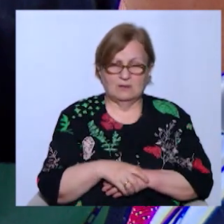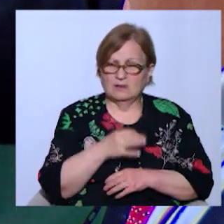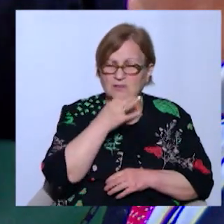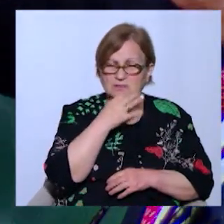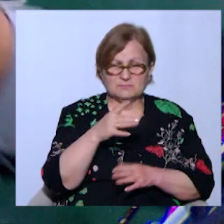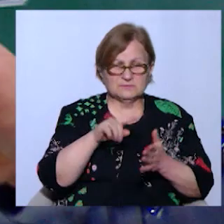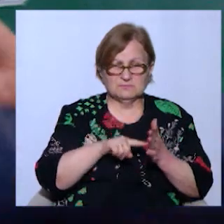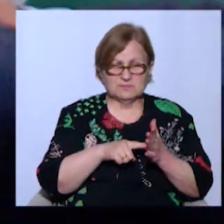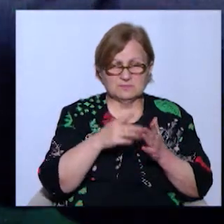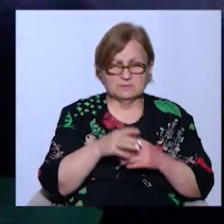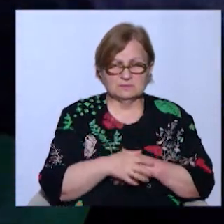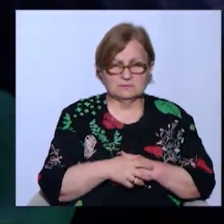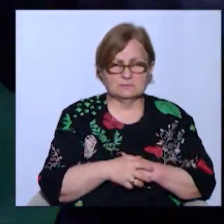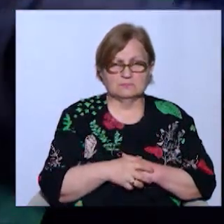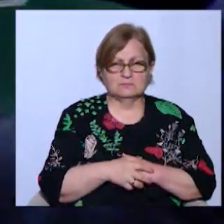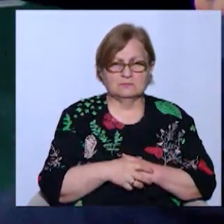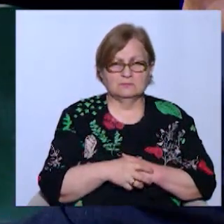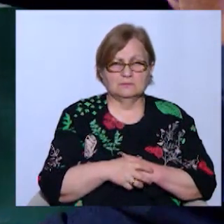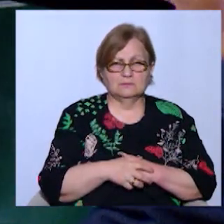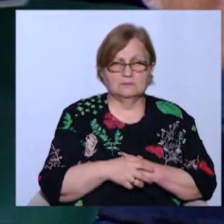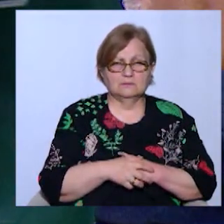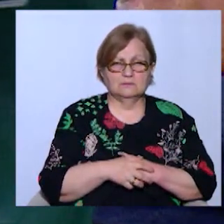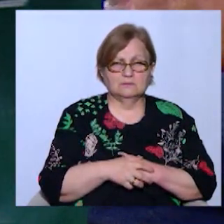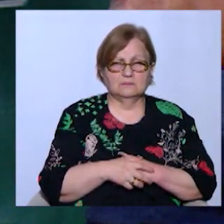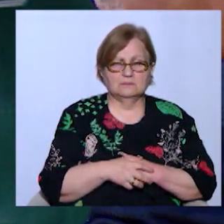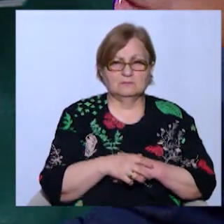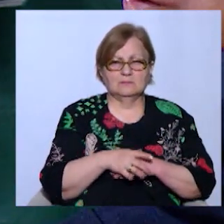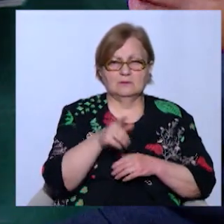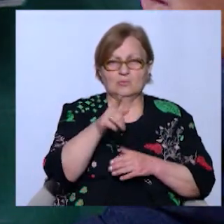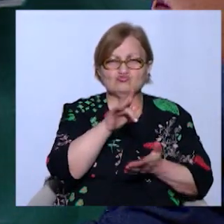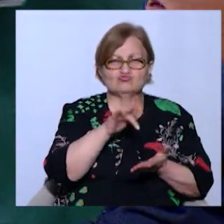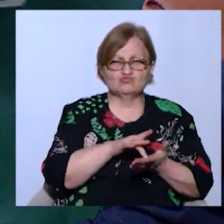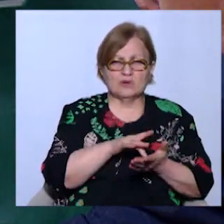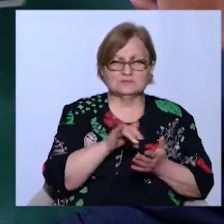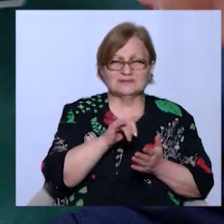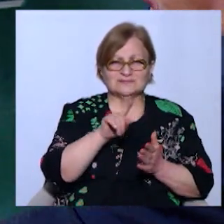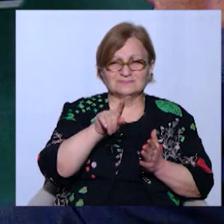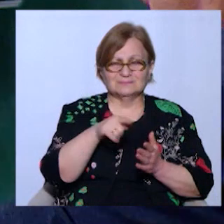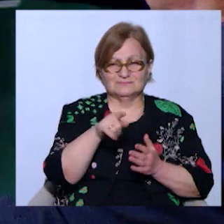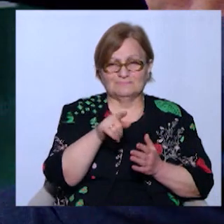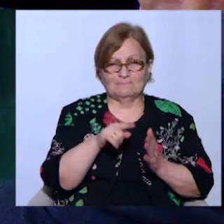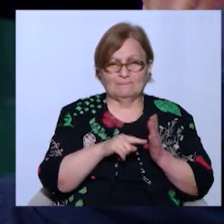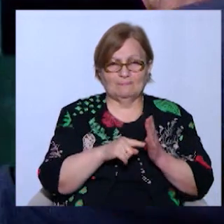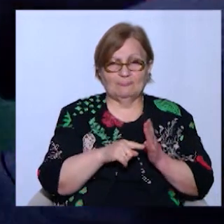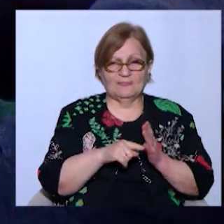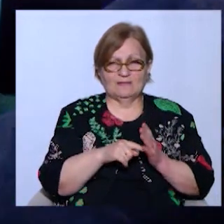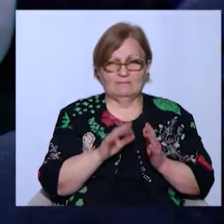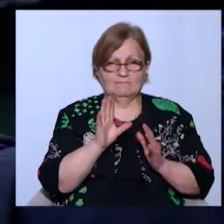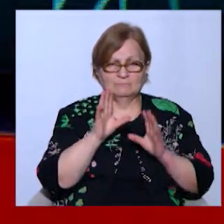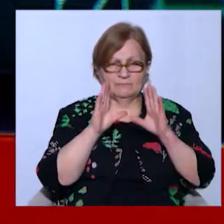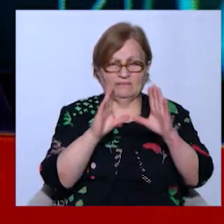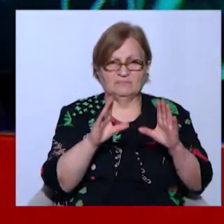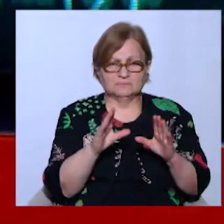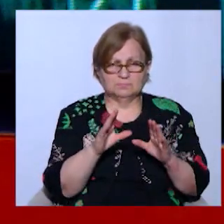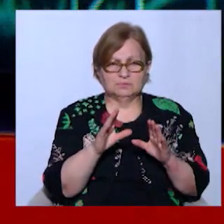ნებისმიერი წერტილი მოვდივარ აი ამ შუას მონიშნული სადაც არის ტრანსპორტირის ვადეფაგირ და